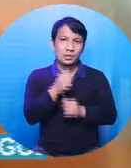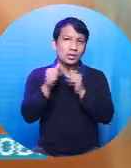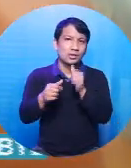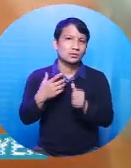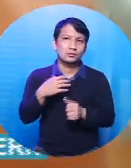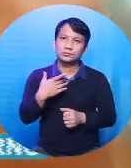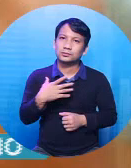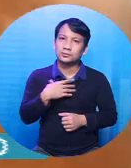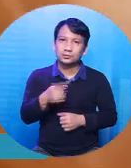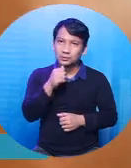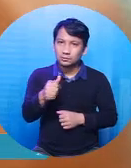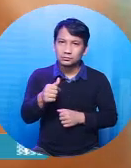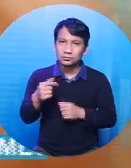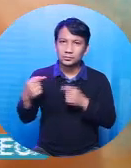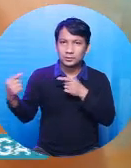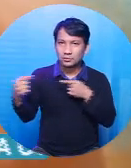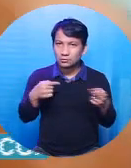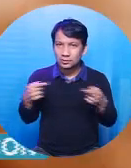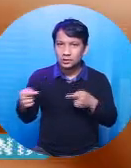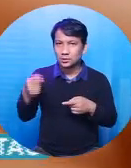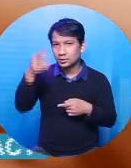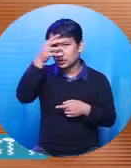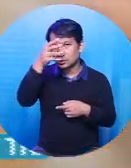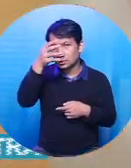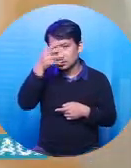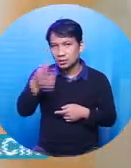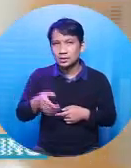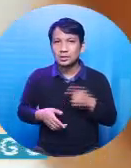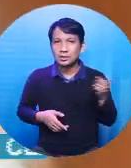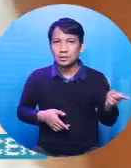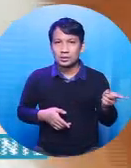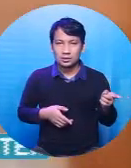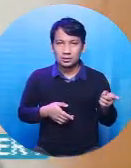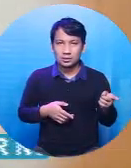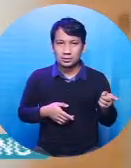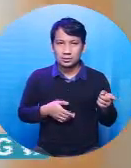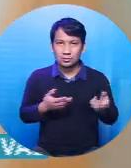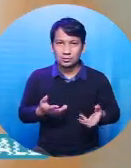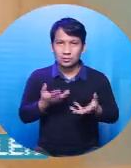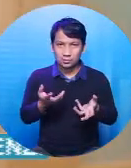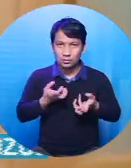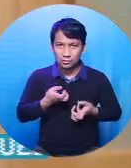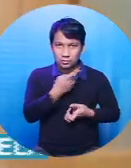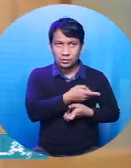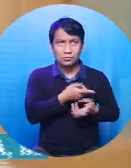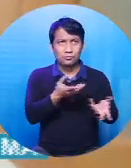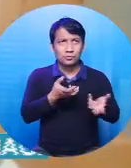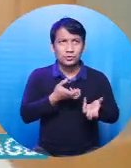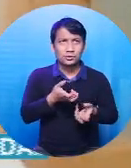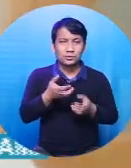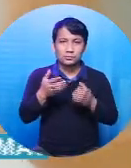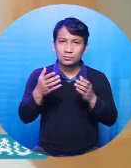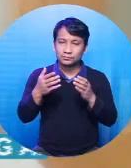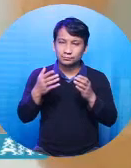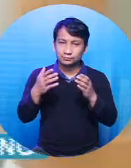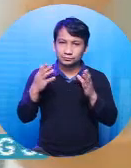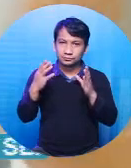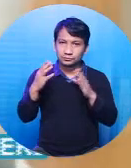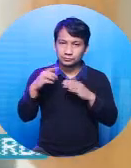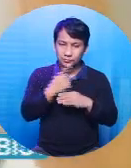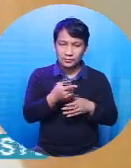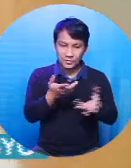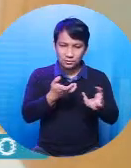kasi pakawain ka na naman niya. Si Papa kaya magustong-gusto ka na niya kausap, kaya lang ayaw